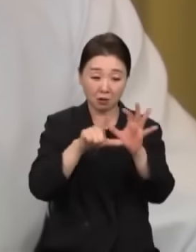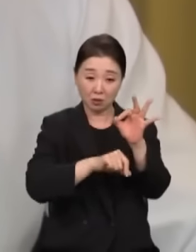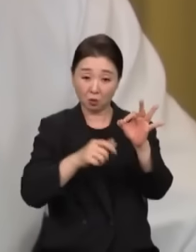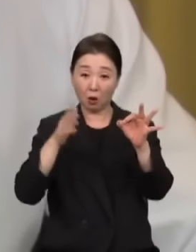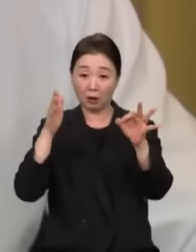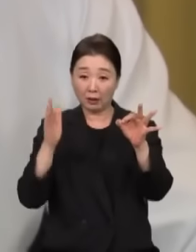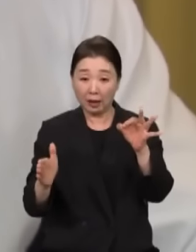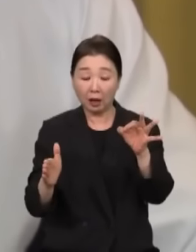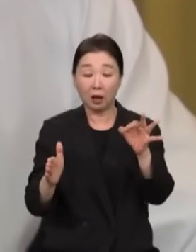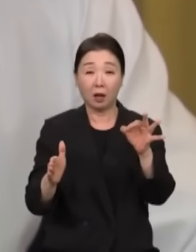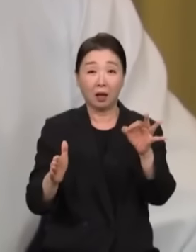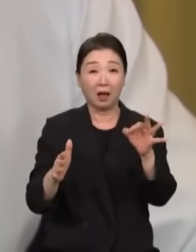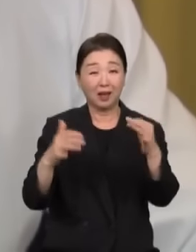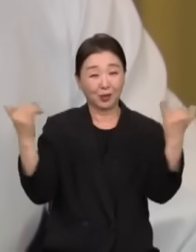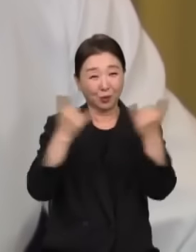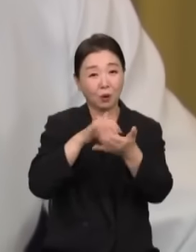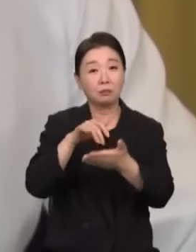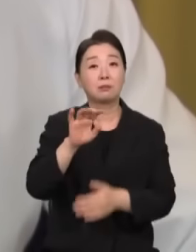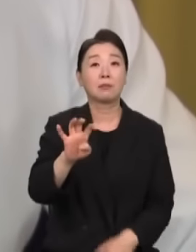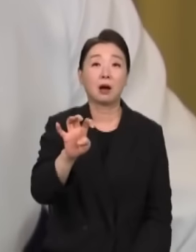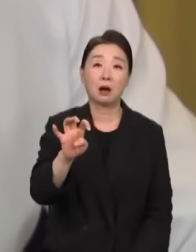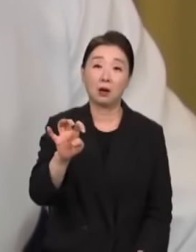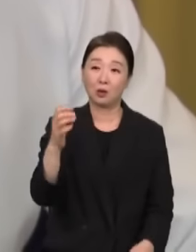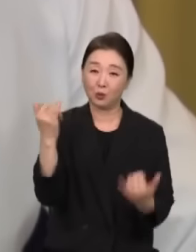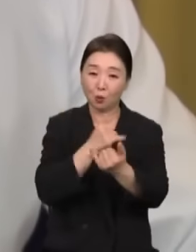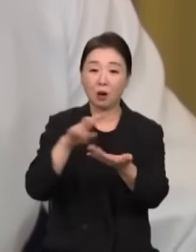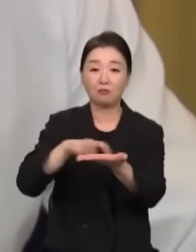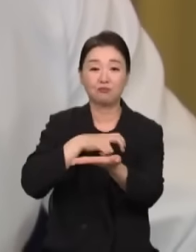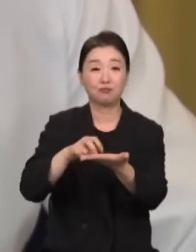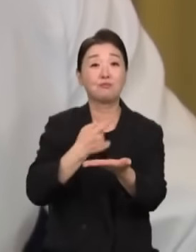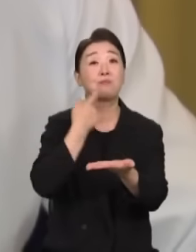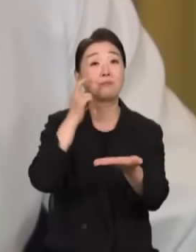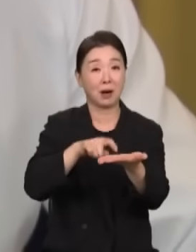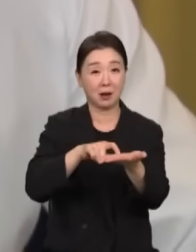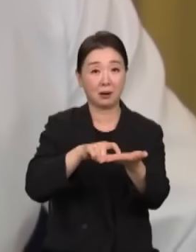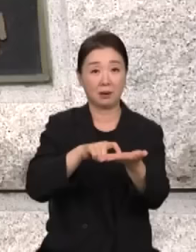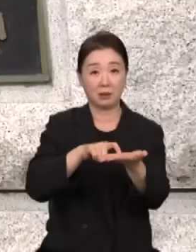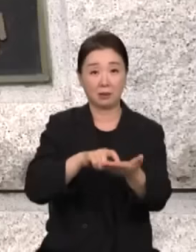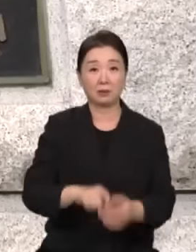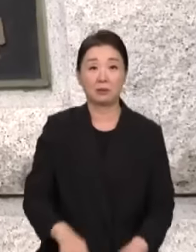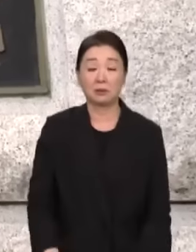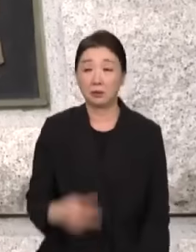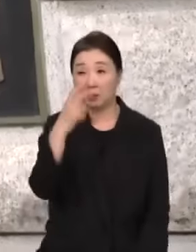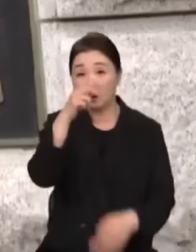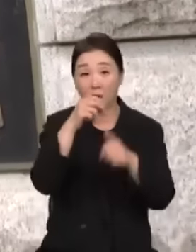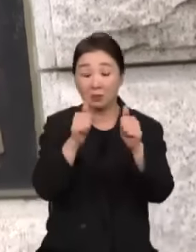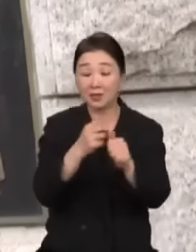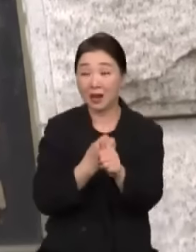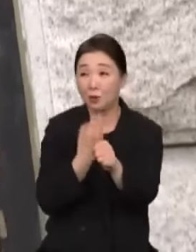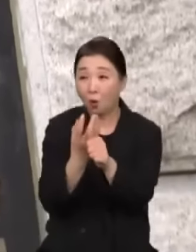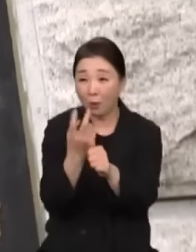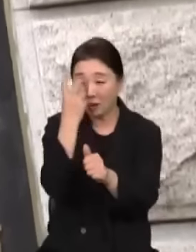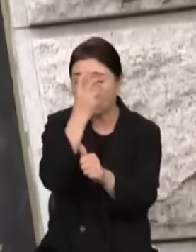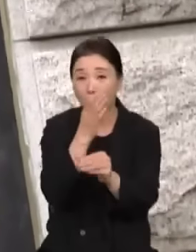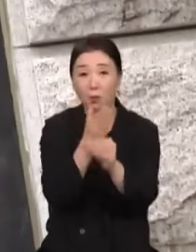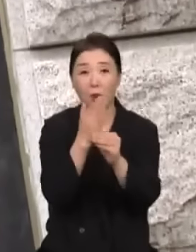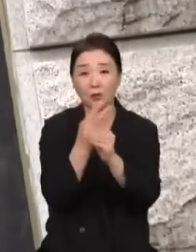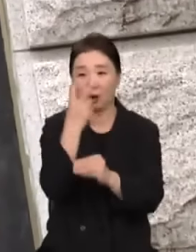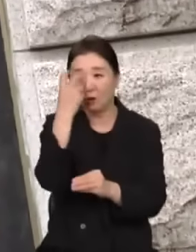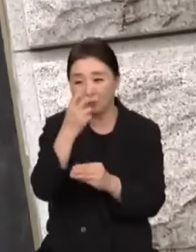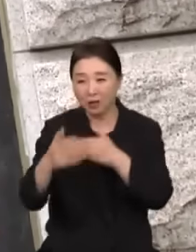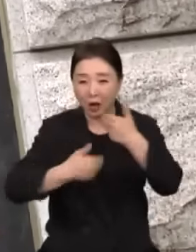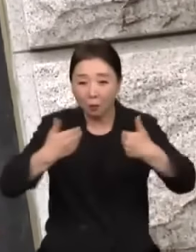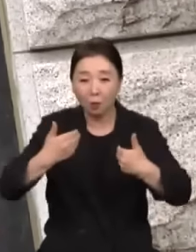사이엔 번이나 두 사람이 통화나 문자를 주고받은게 나왔기 때입니다 고발인 조사에 나서는 등 수사가